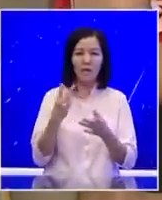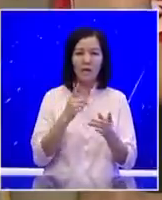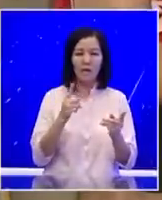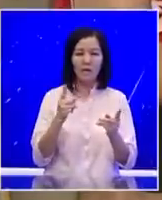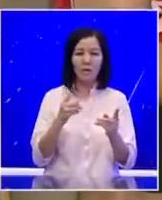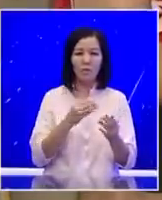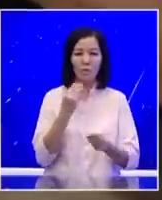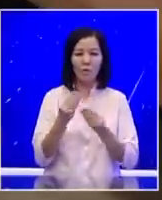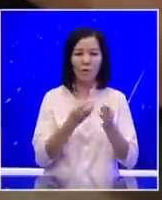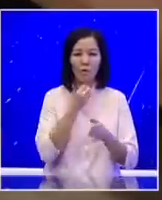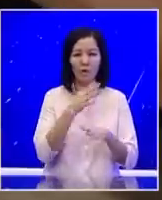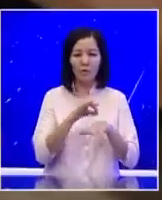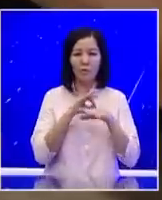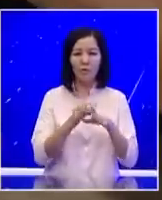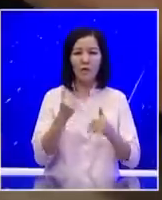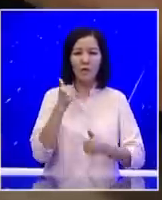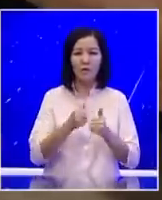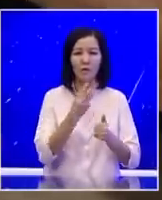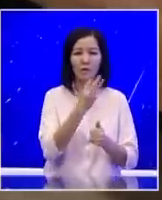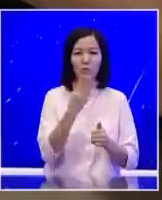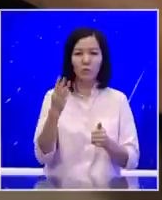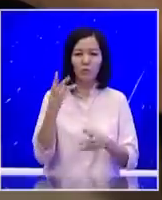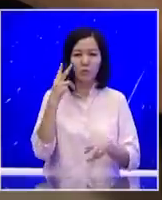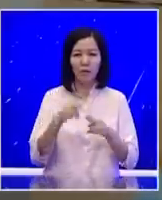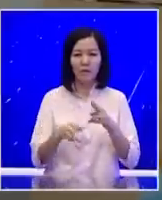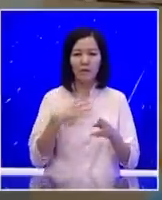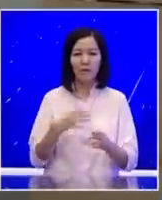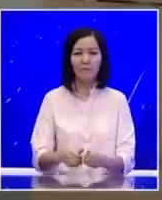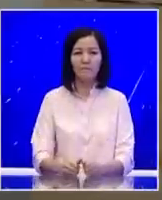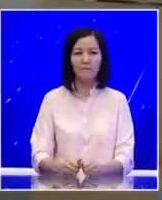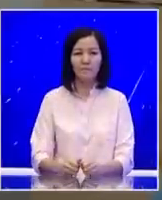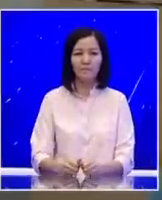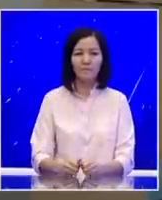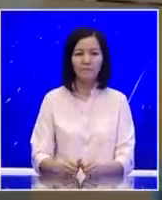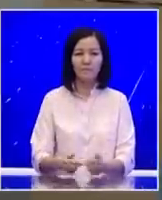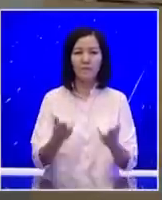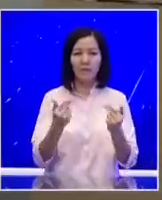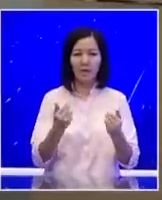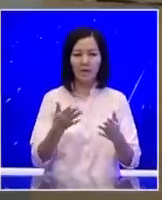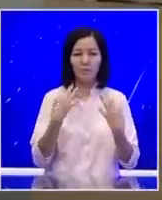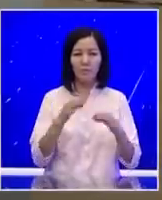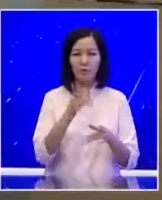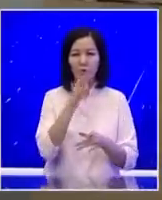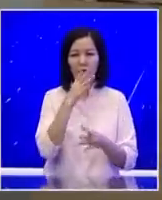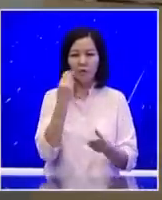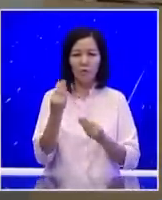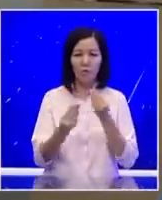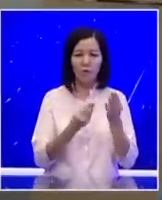кездесу тартысты деңгейде өтті. Жарыс нәтижесінде есеп 3-3 есебімен аяқталды. Я был мен қолымыз бос кезде,